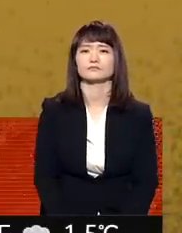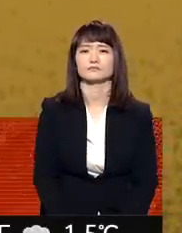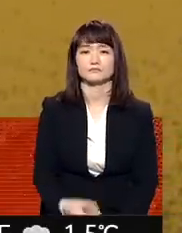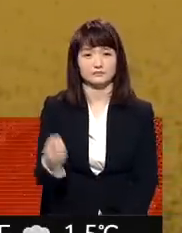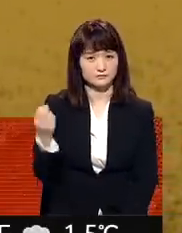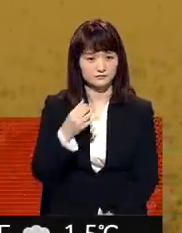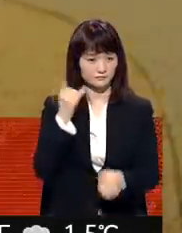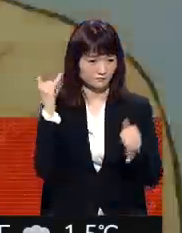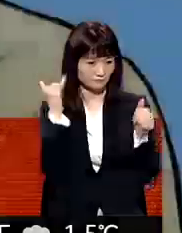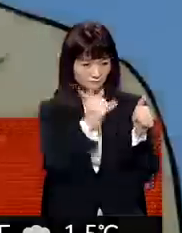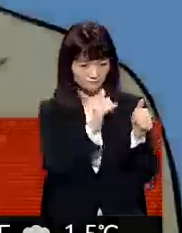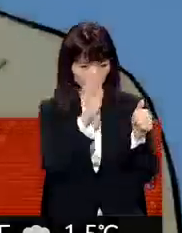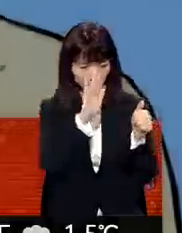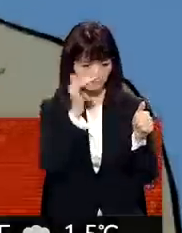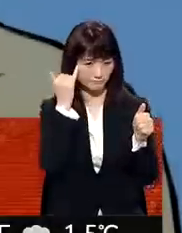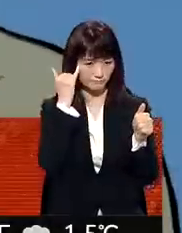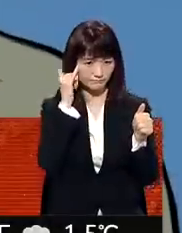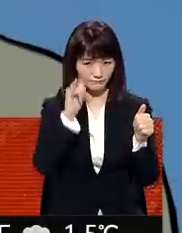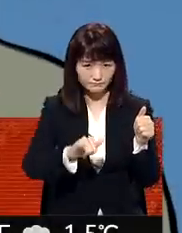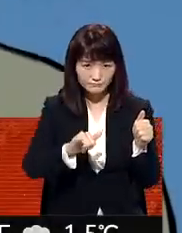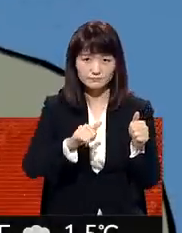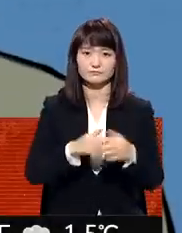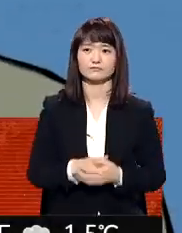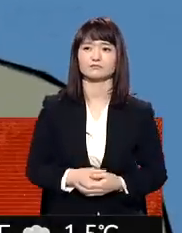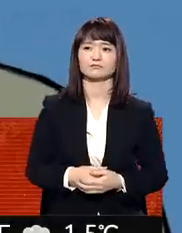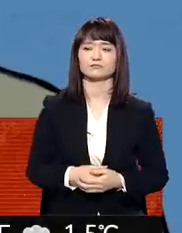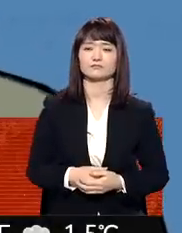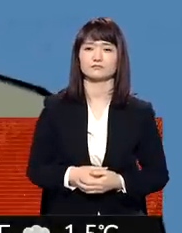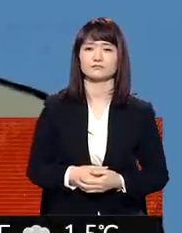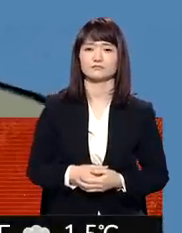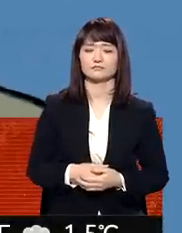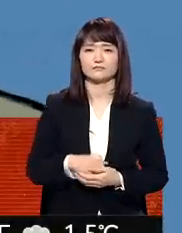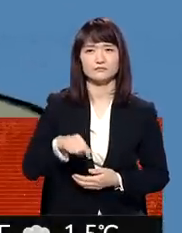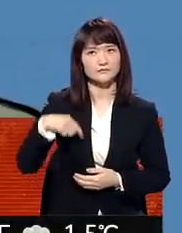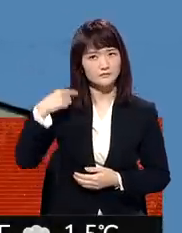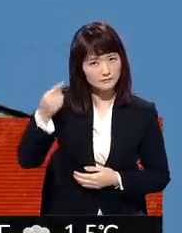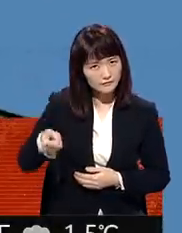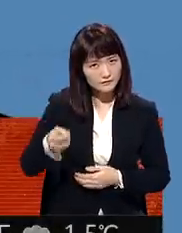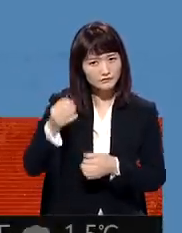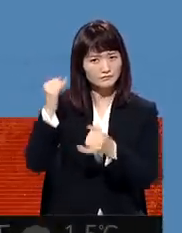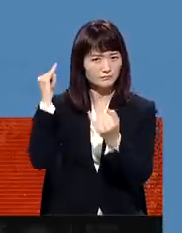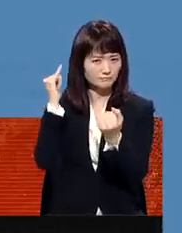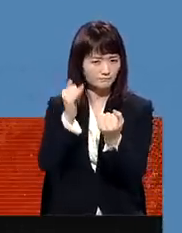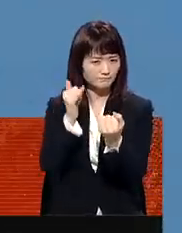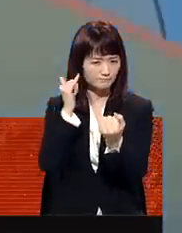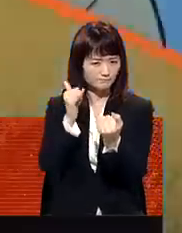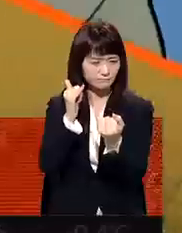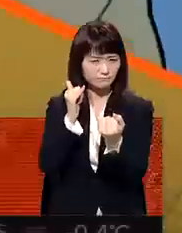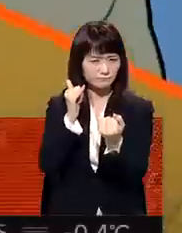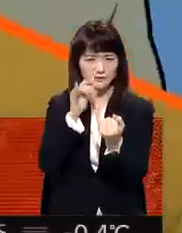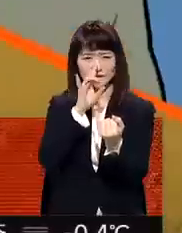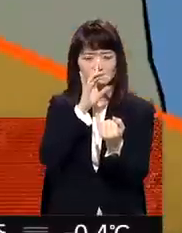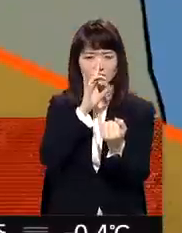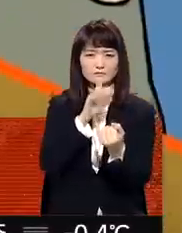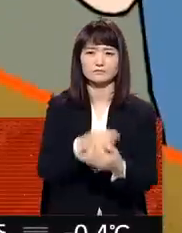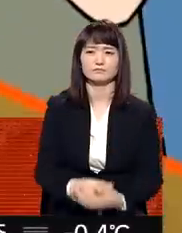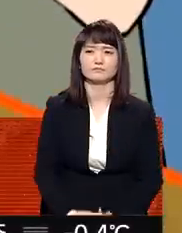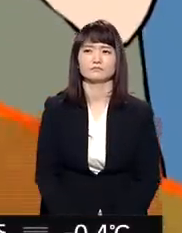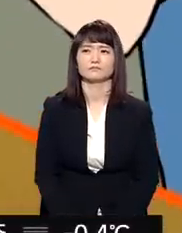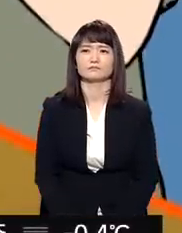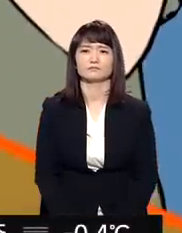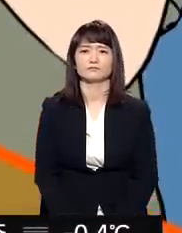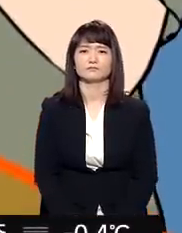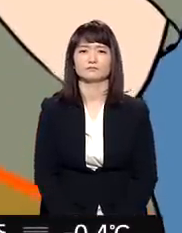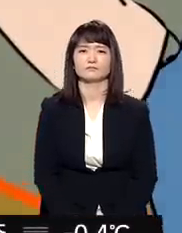다시는 연락하지 않겠다면서 전화를 끊었고요 이후에도 몇 번 전화를 다시 해봤는데 이후에는 전혀 받지 않았다고 합니다 세상에